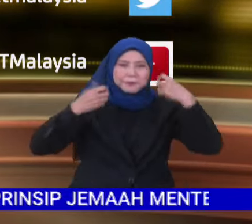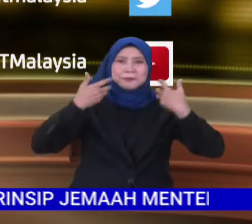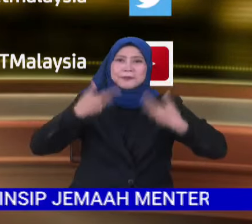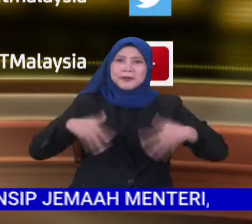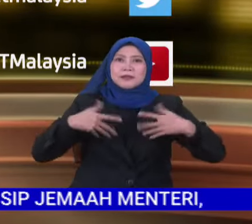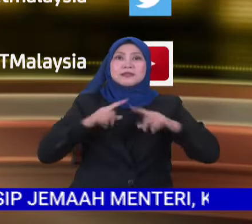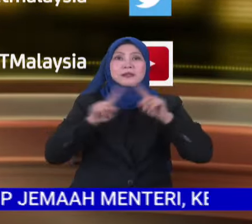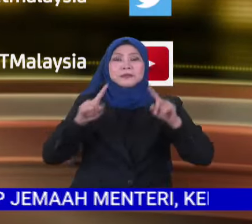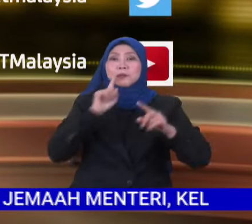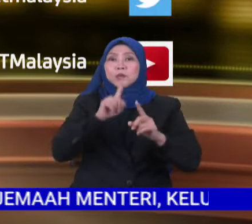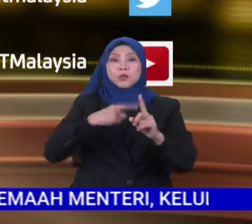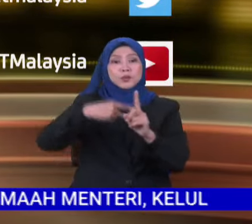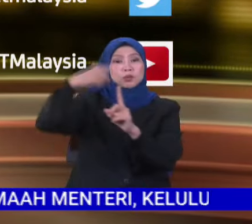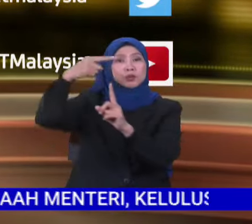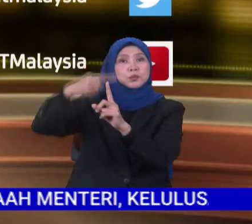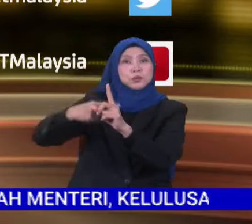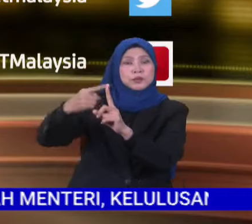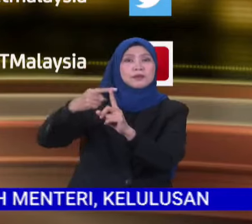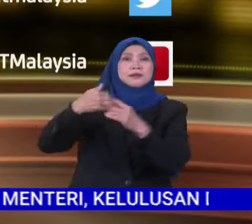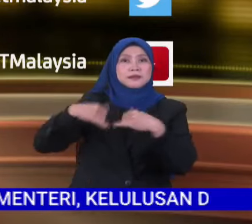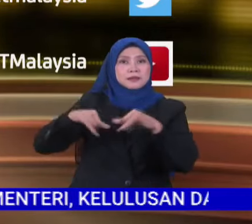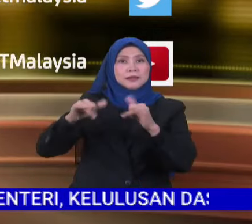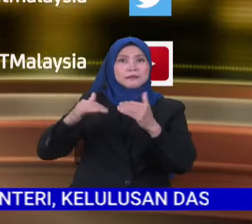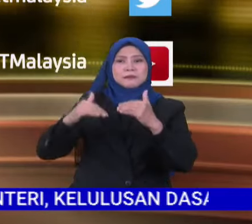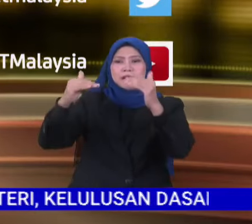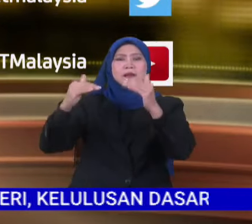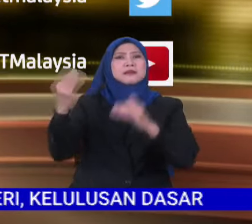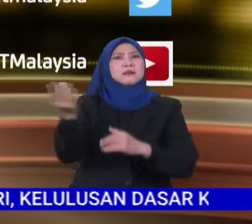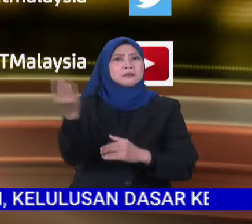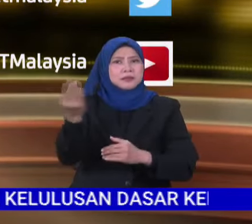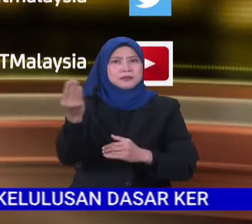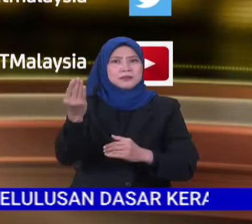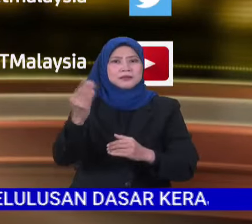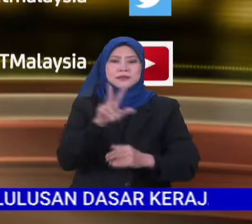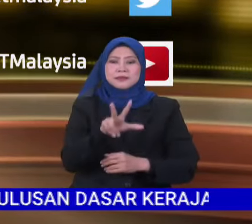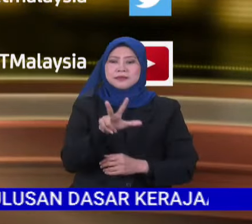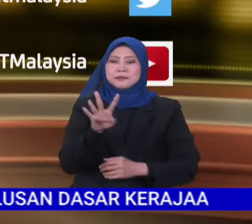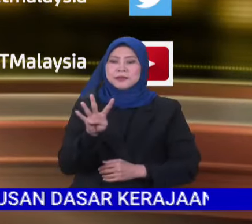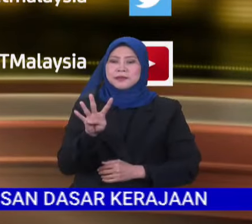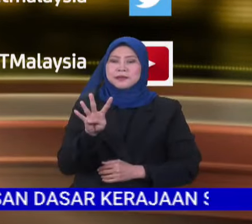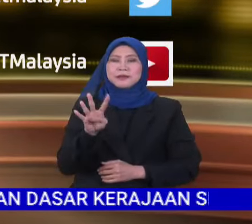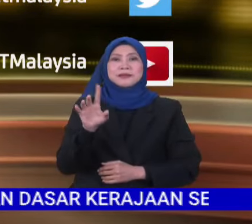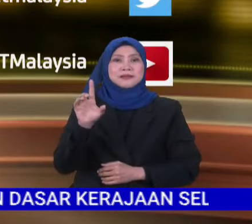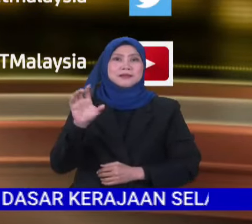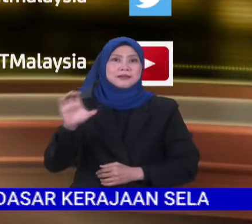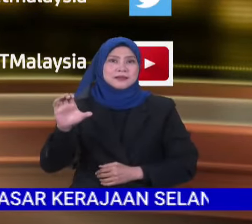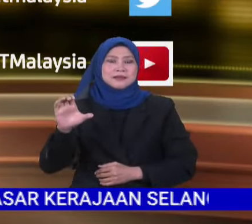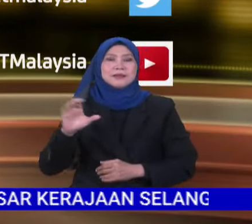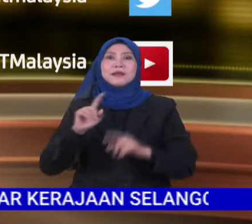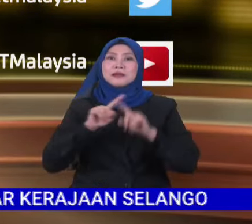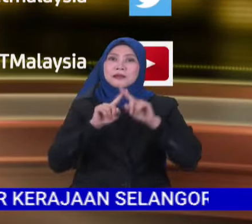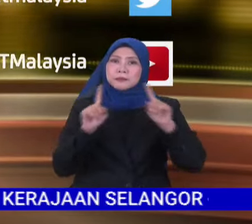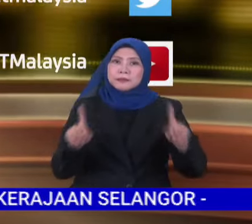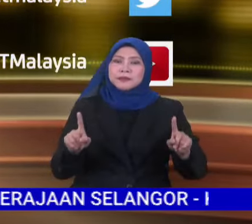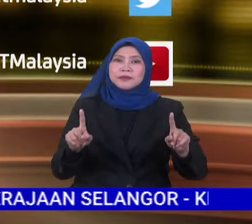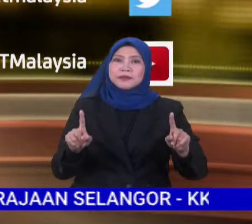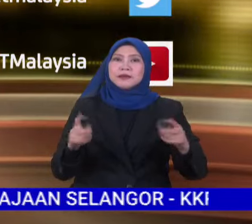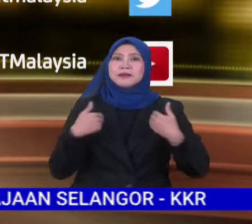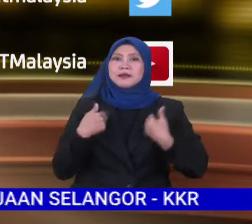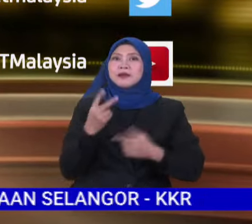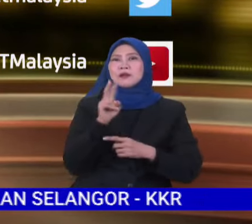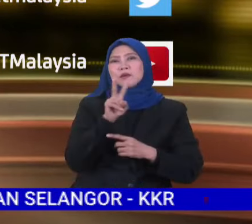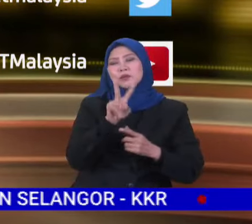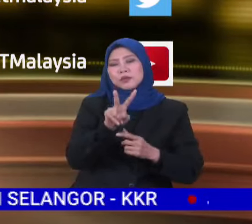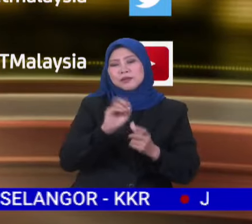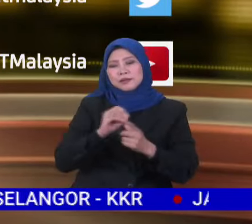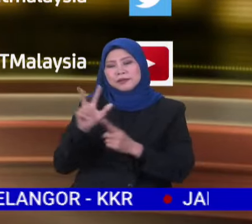sebenarnya suhu maksimum harian masih lagi di paras nomor sekitar 34 darjah Celcius Hanya duduk di dua